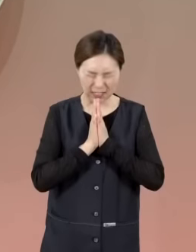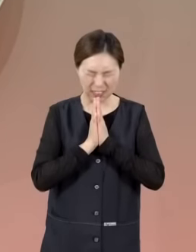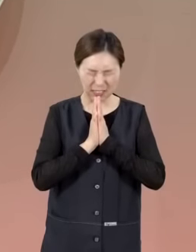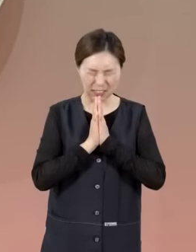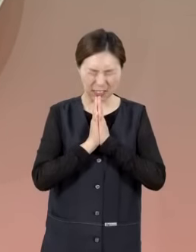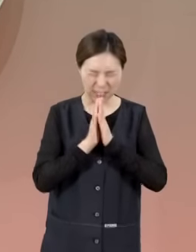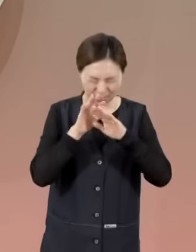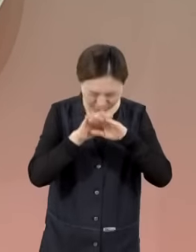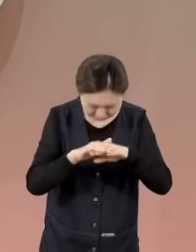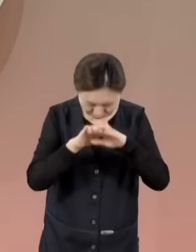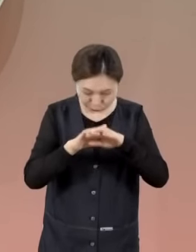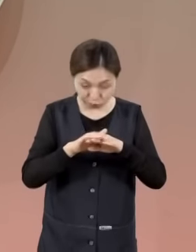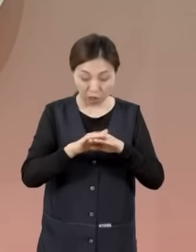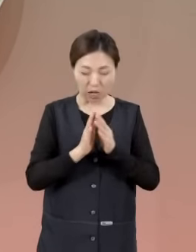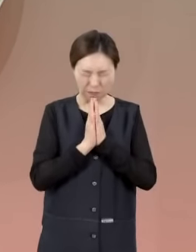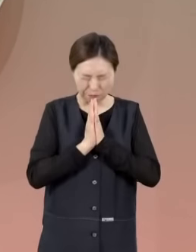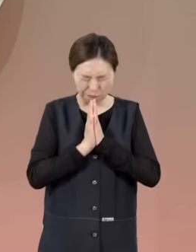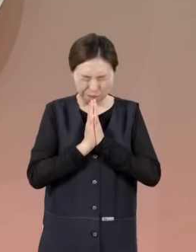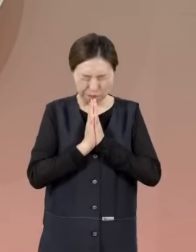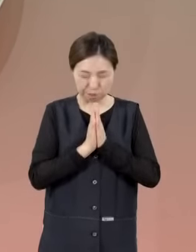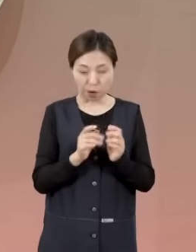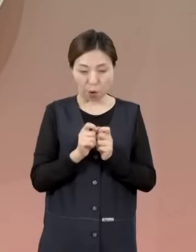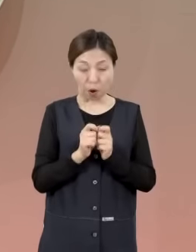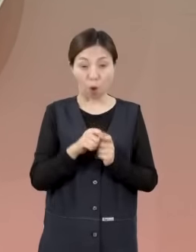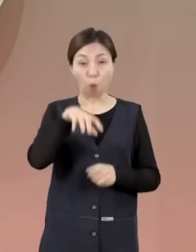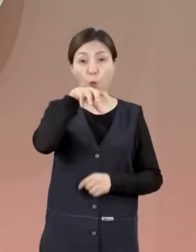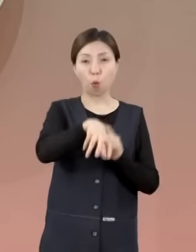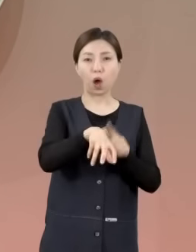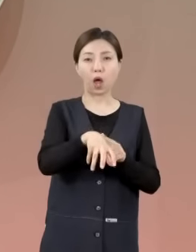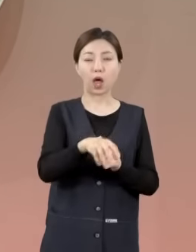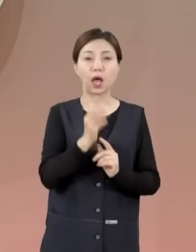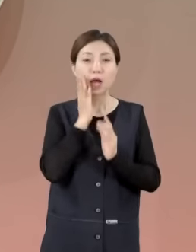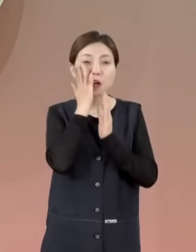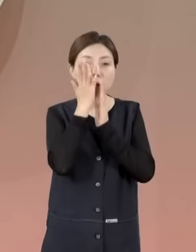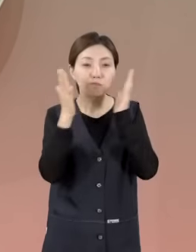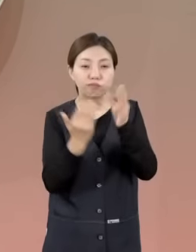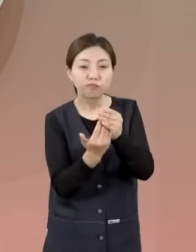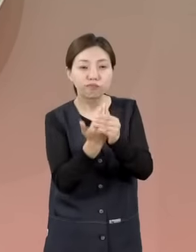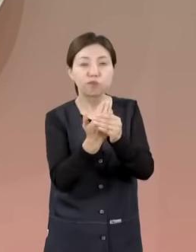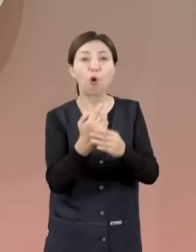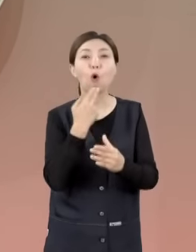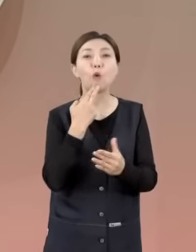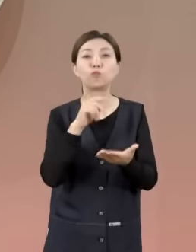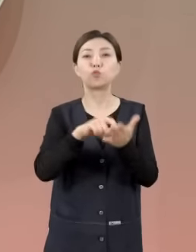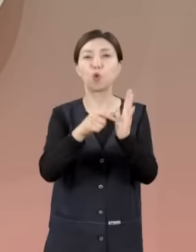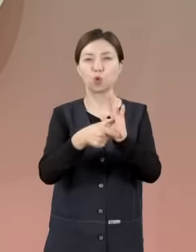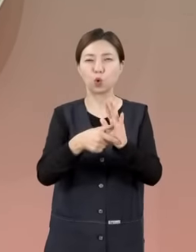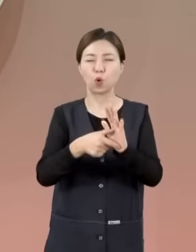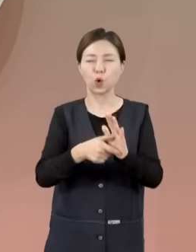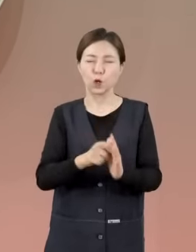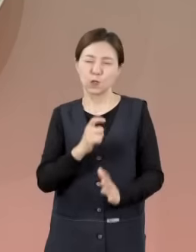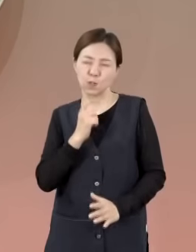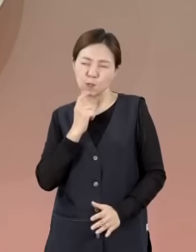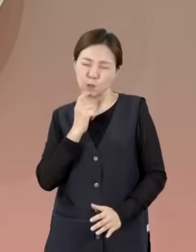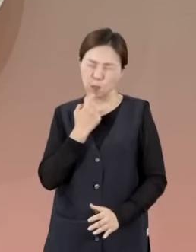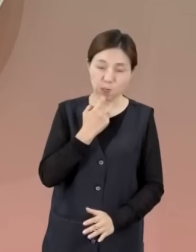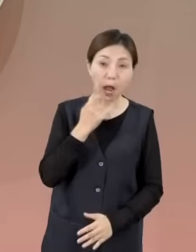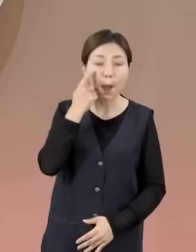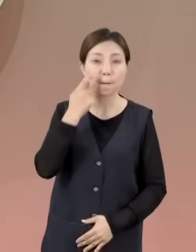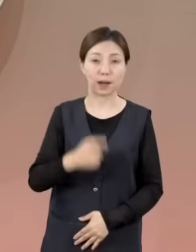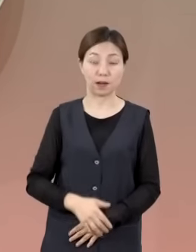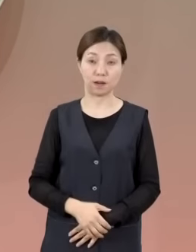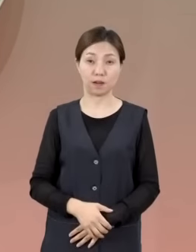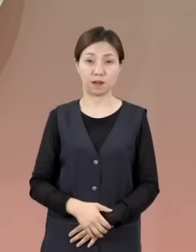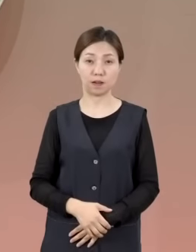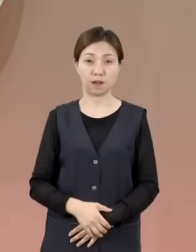기도한 그 자리에 풀이 안 날 정도로 독하게 기도해 봐라 야 말씀이 참 무섭죠